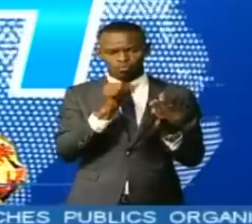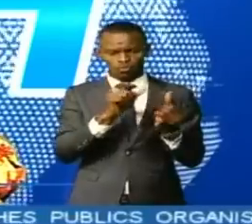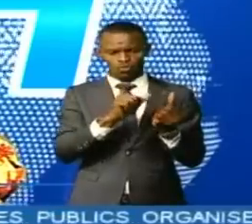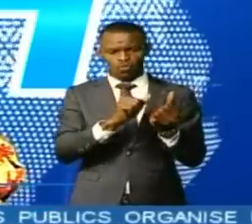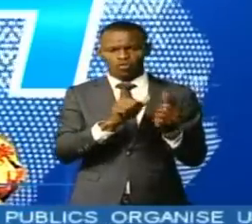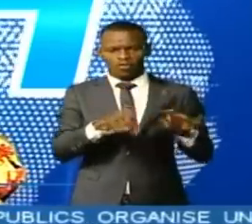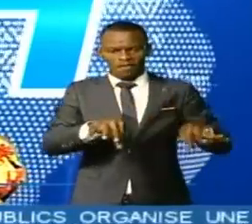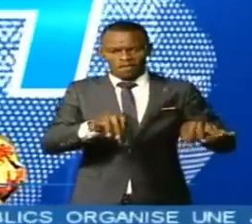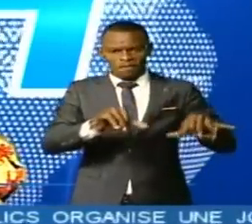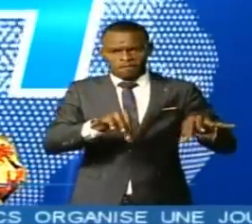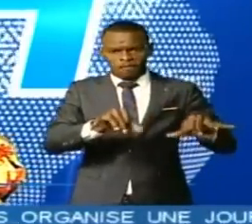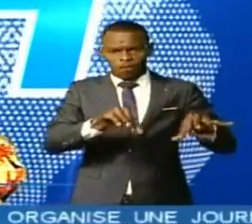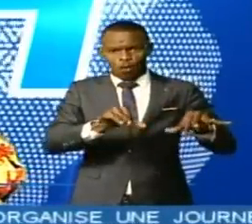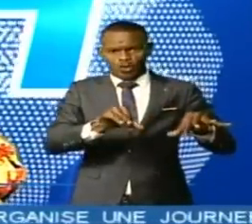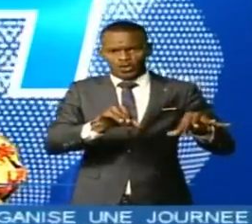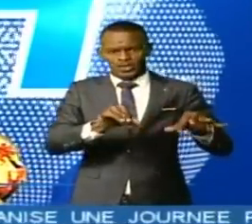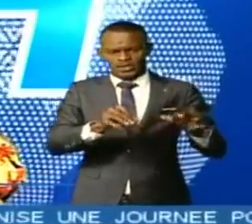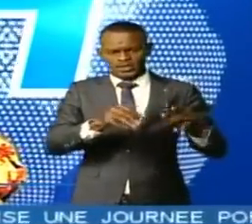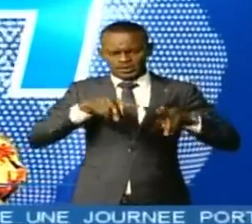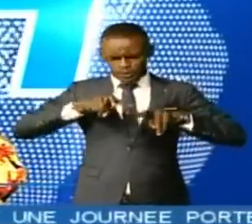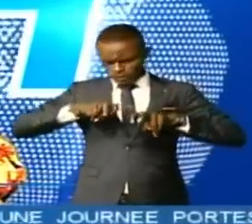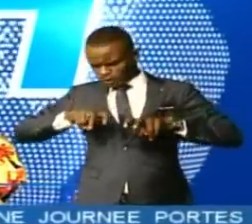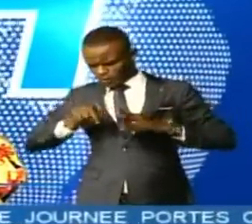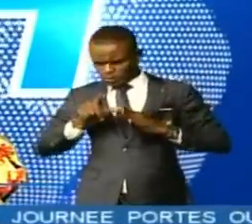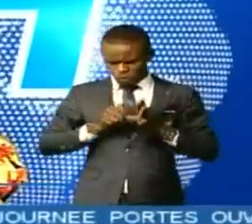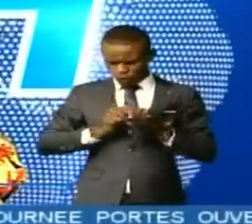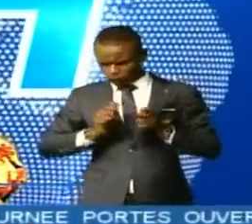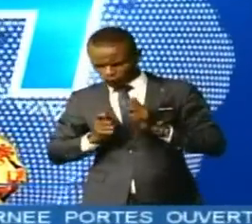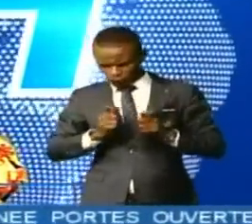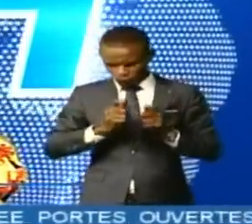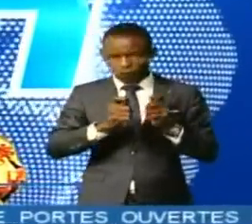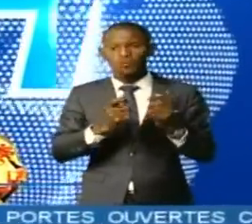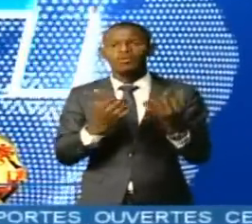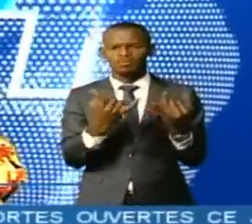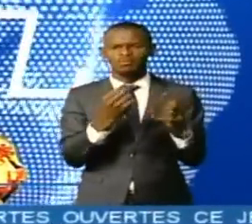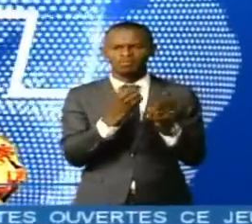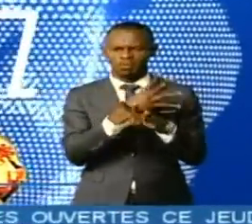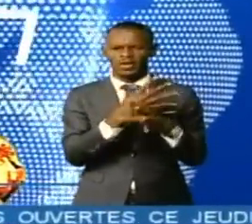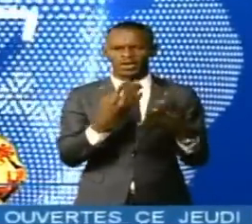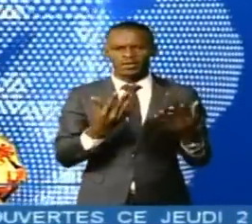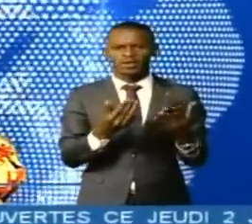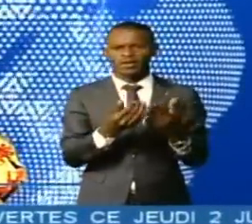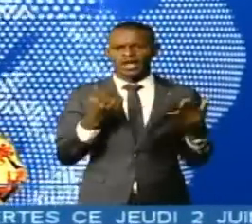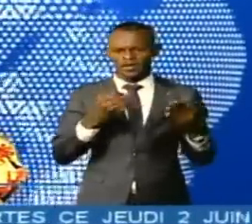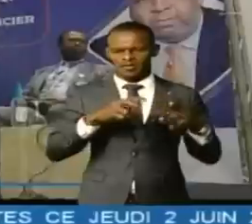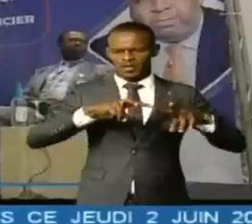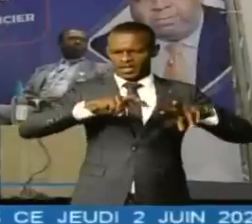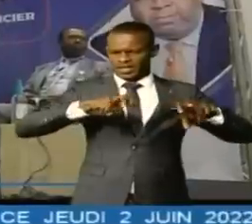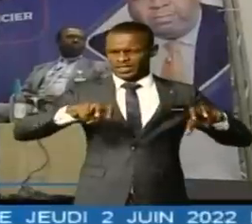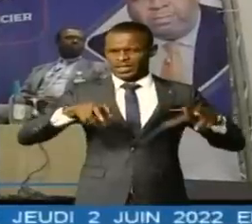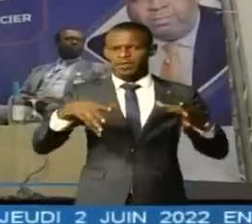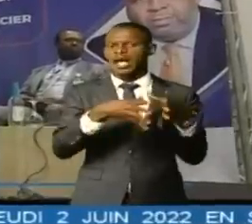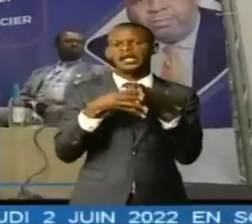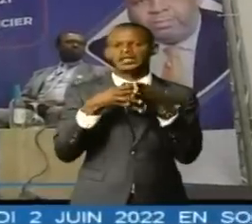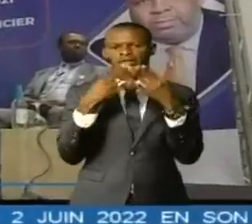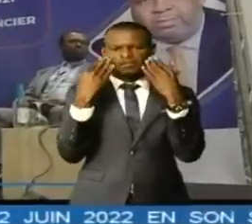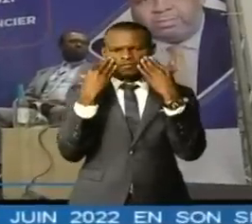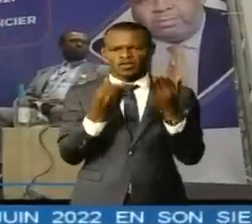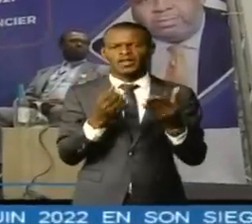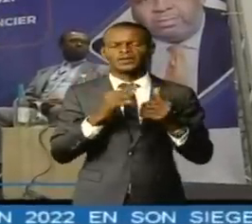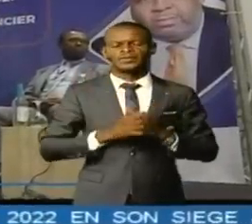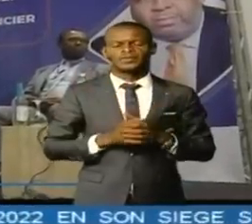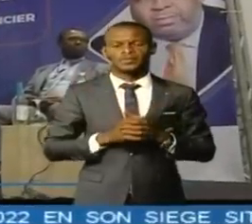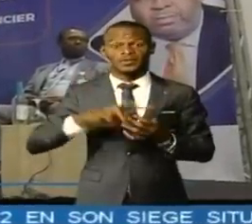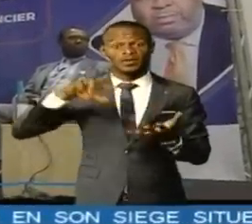sur le ministre des Affaires foncières qui a procédé à la clôture des travaux, nous dit Edith Chaler. La validation